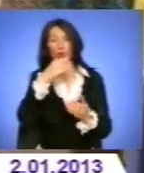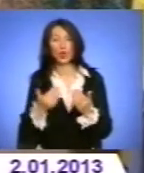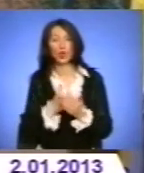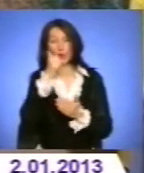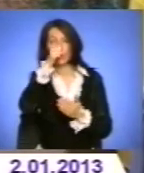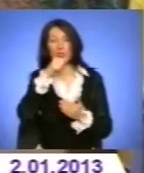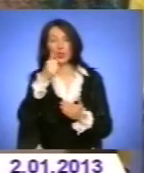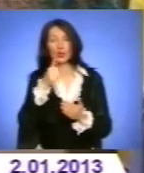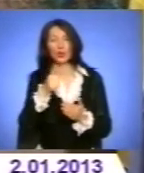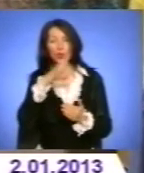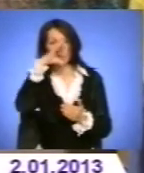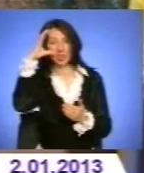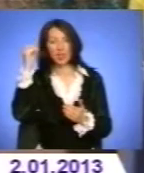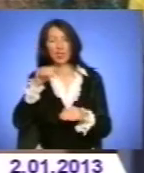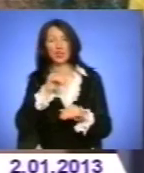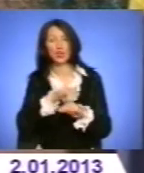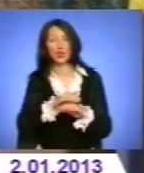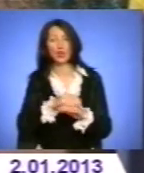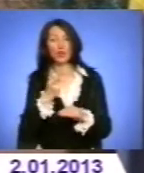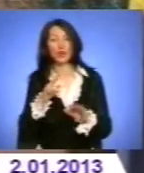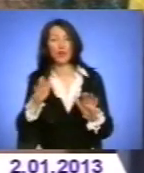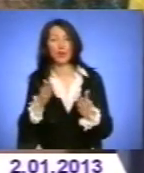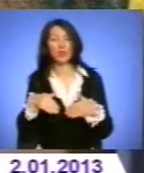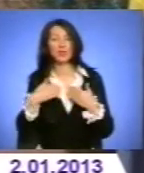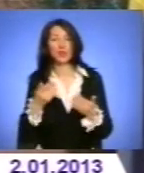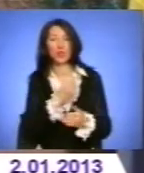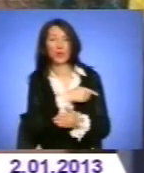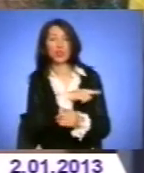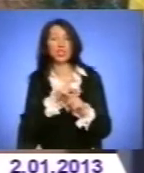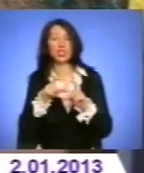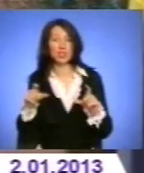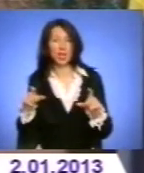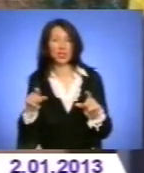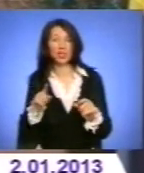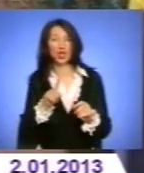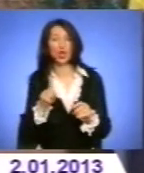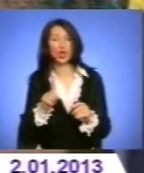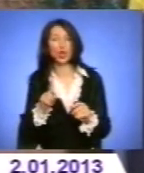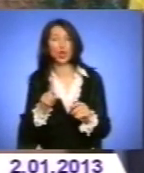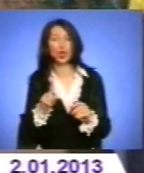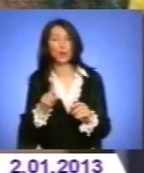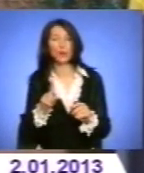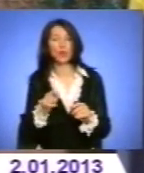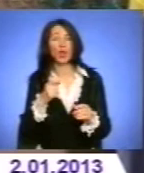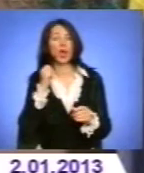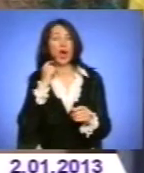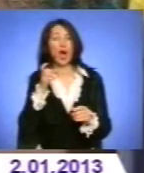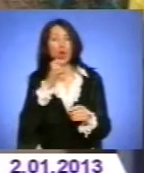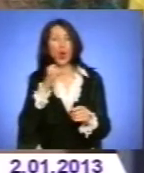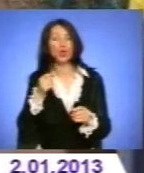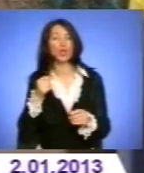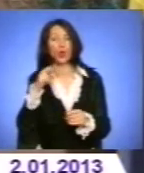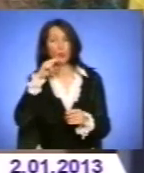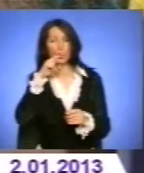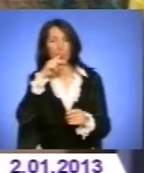ніч зареєстровано два випадки звернення в медичні заклади щодо алкогольного отруєння з